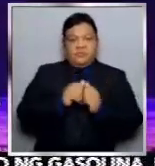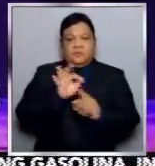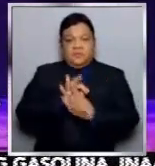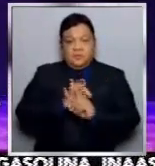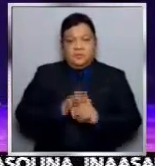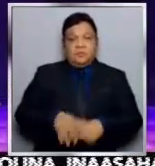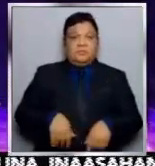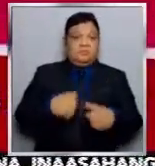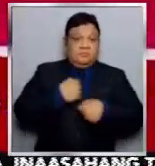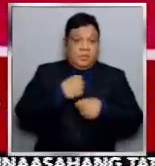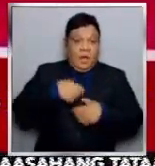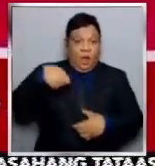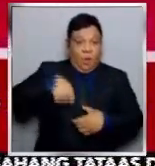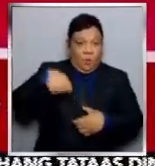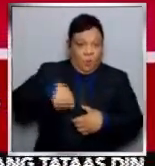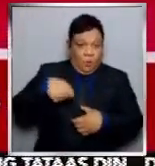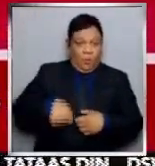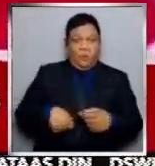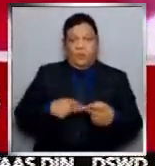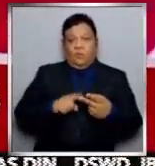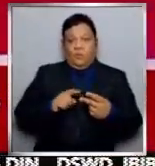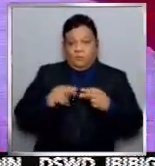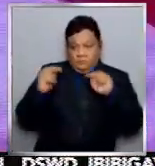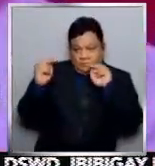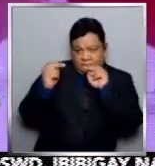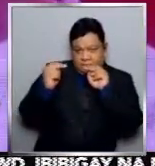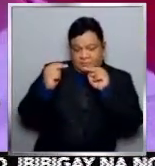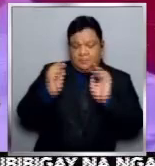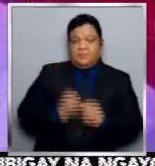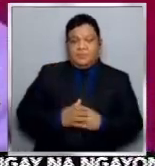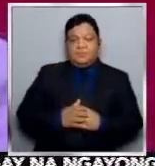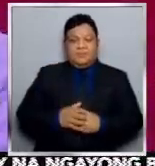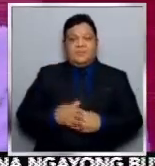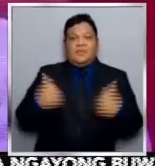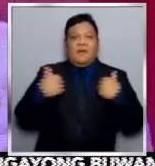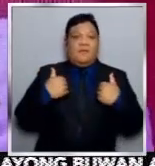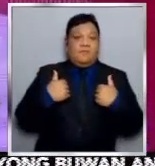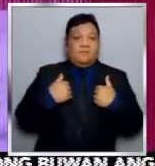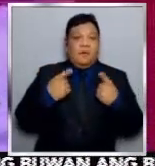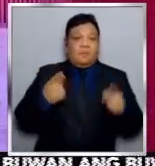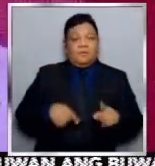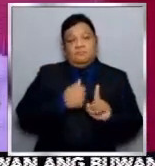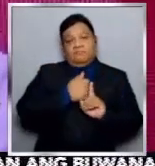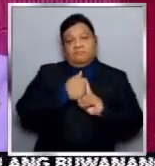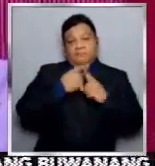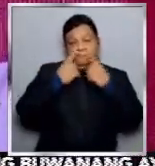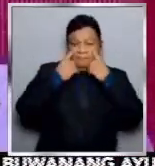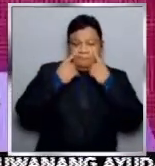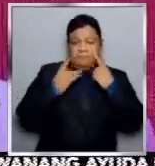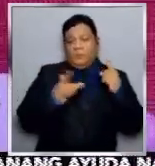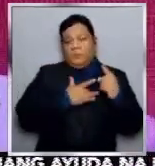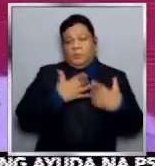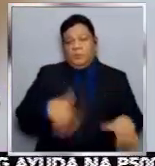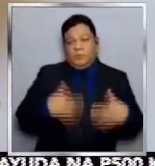halo-halo at nakipagtitigan pa sa maswerteng fan. May punto ring napaluha ang aktor dahil sa nag-uumapaw na pagmamahal